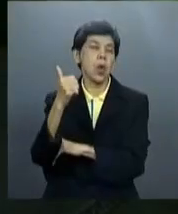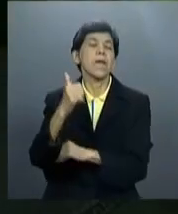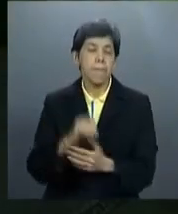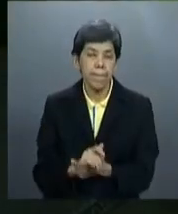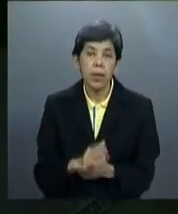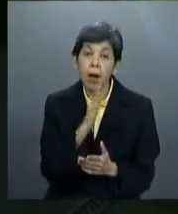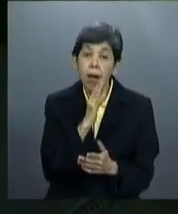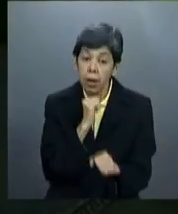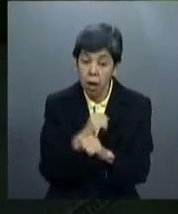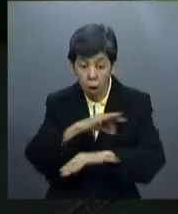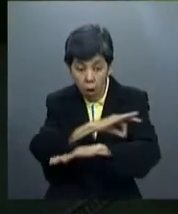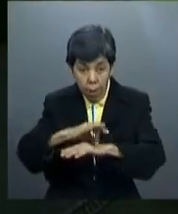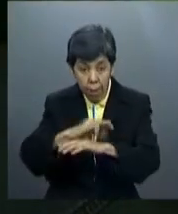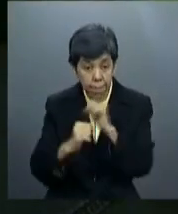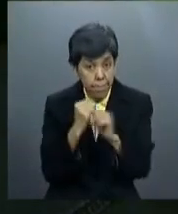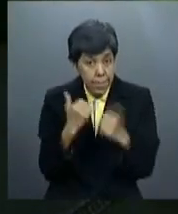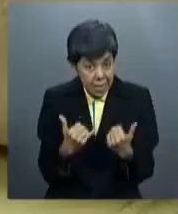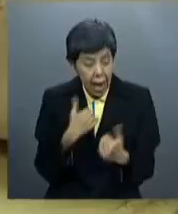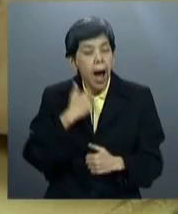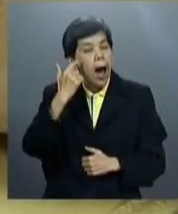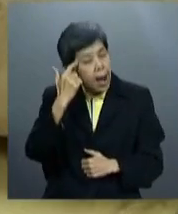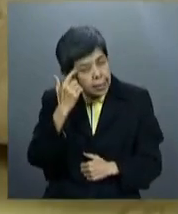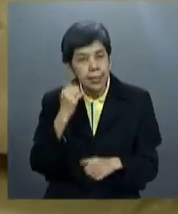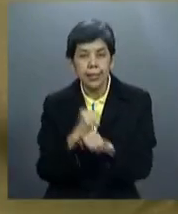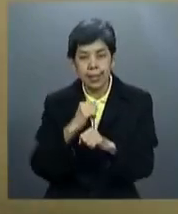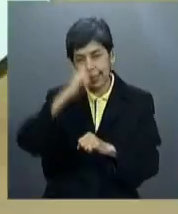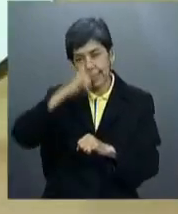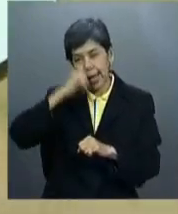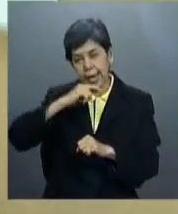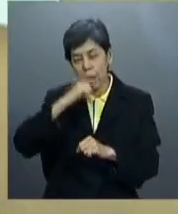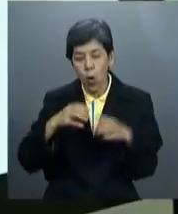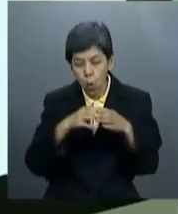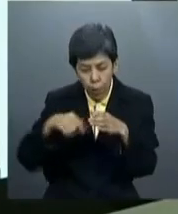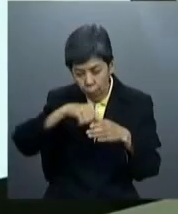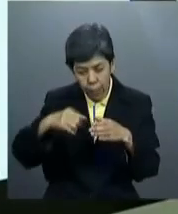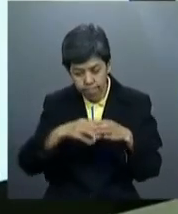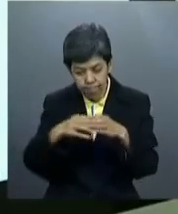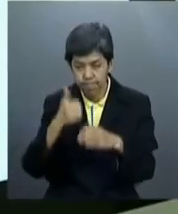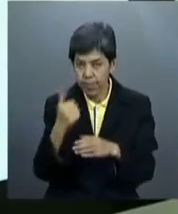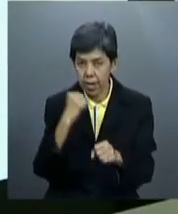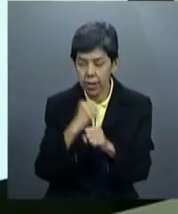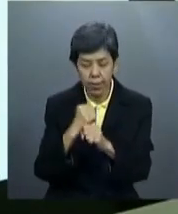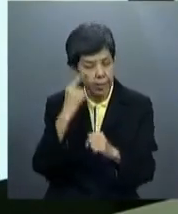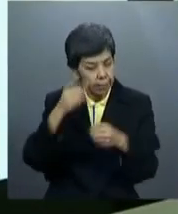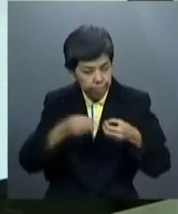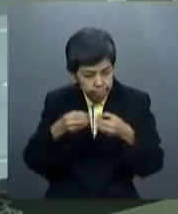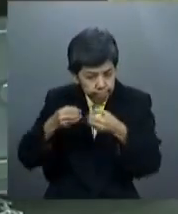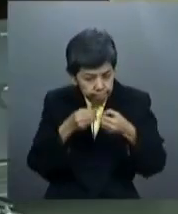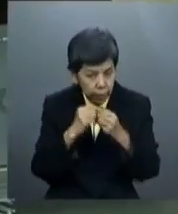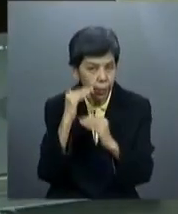หากสำหรับนักออกแบบแห่งปียังหวังได้เห็นนักออกแบบไทยรวมกลุ่มอย่างเข้มแข็งสร้างพลังผลักดัน